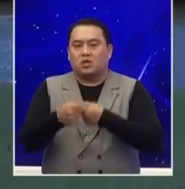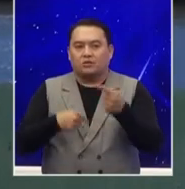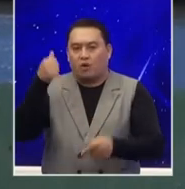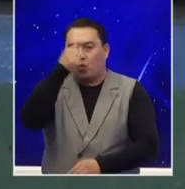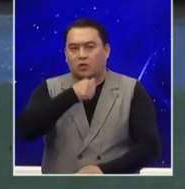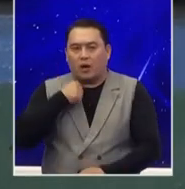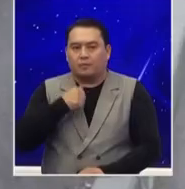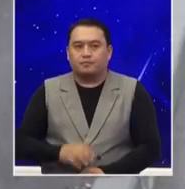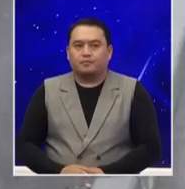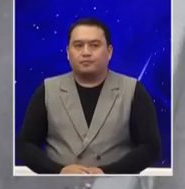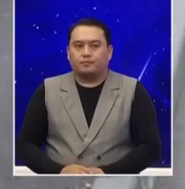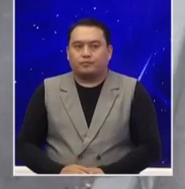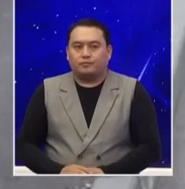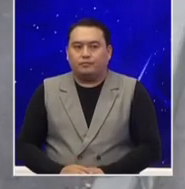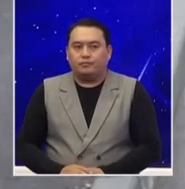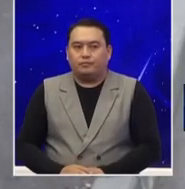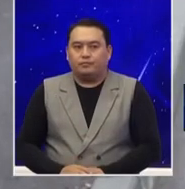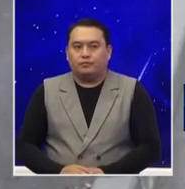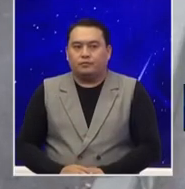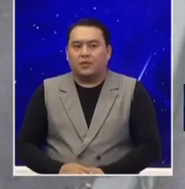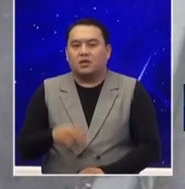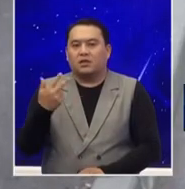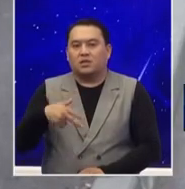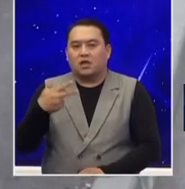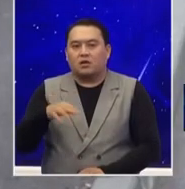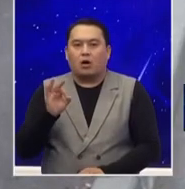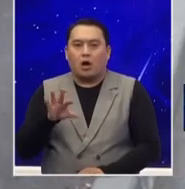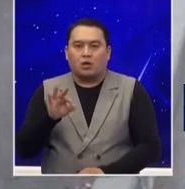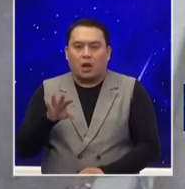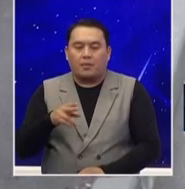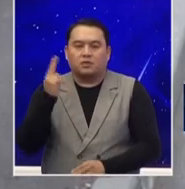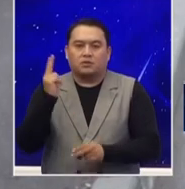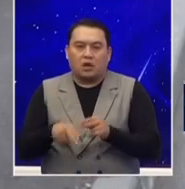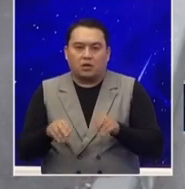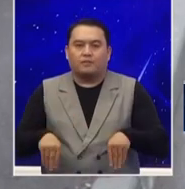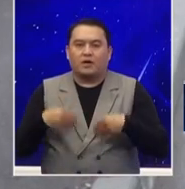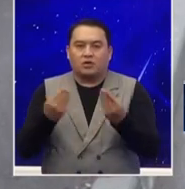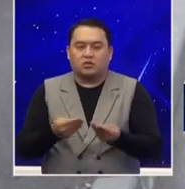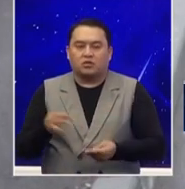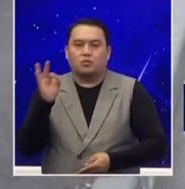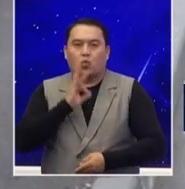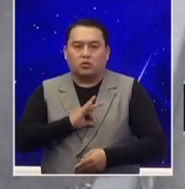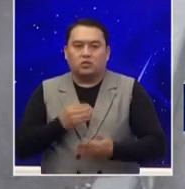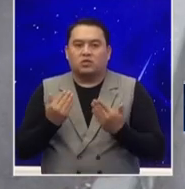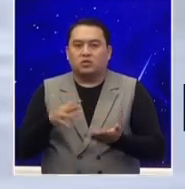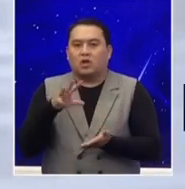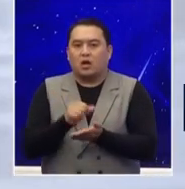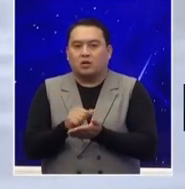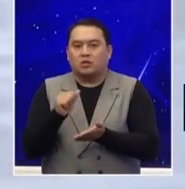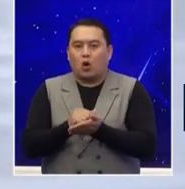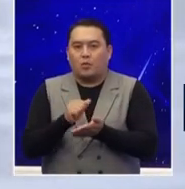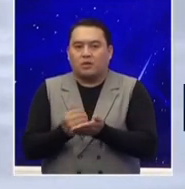года октябрь 30 октября надеемся уже сдадим объект в эксплуатацию сейчас мы занимаемся сбором